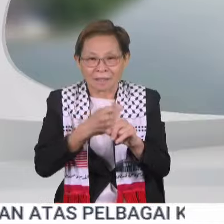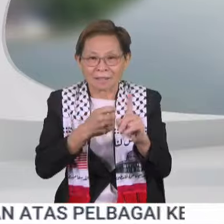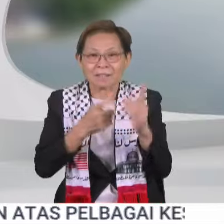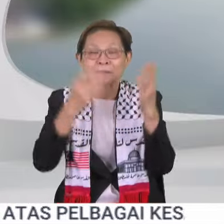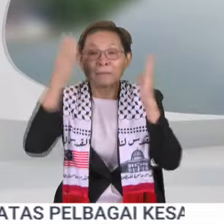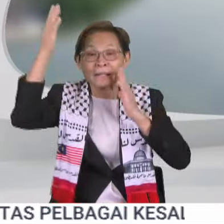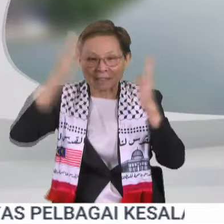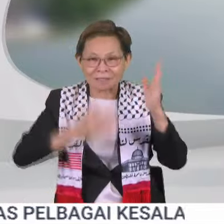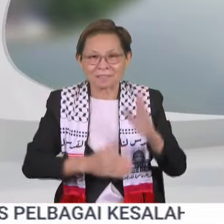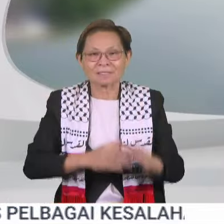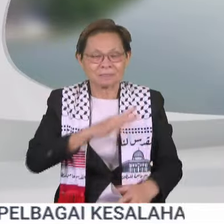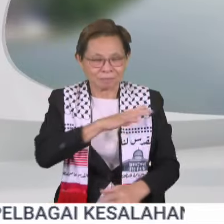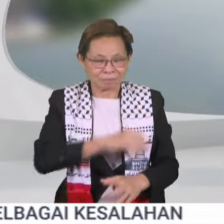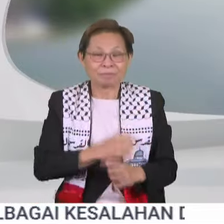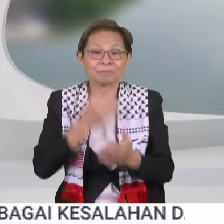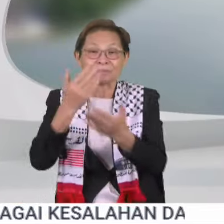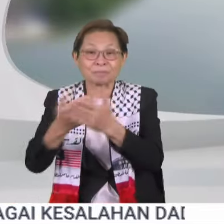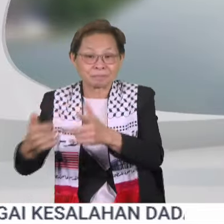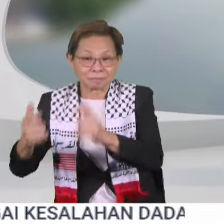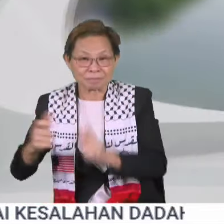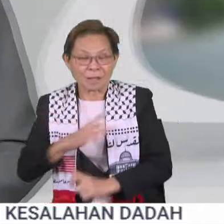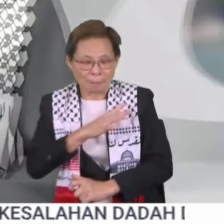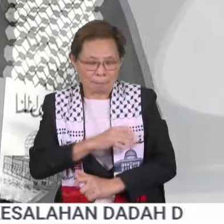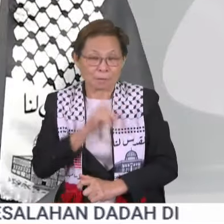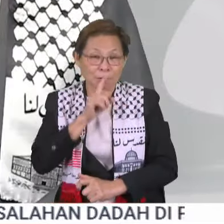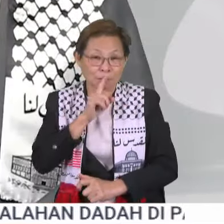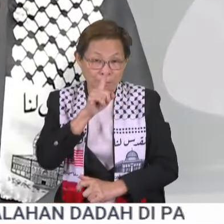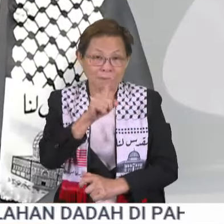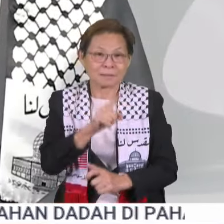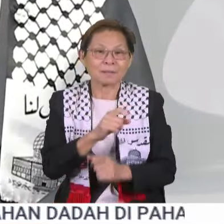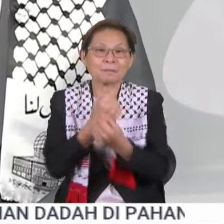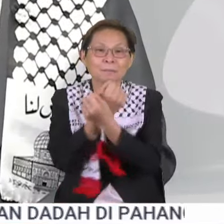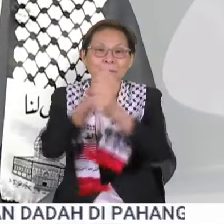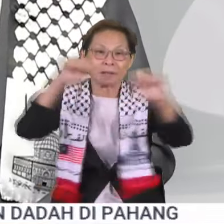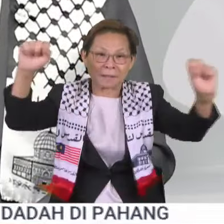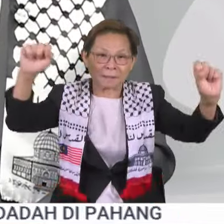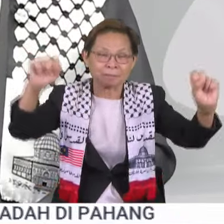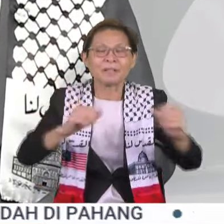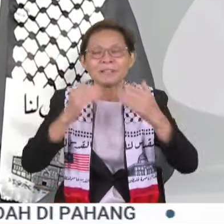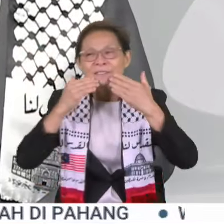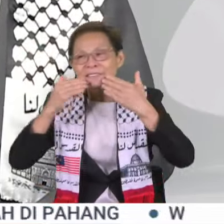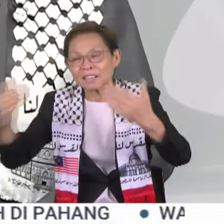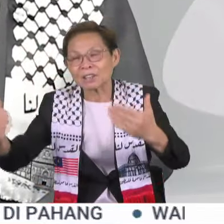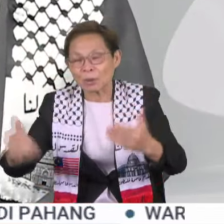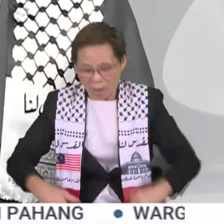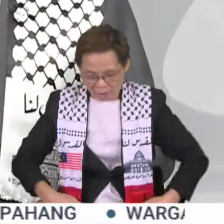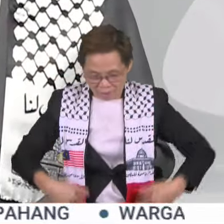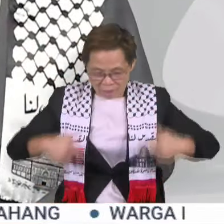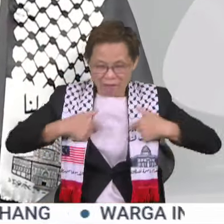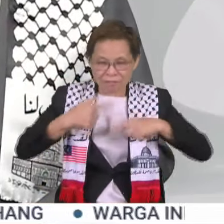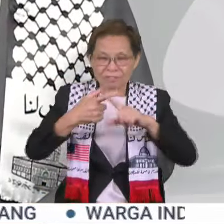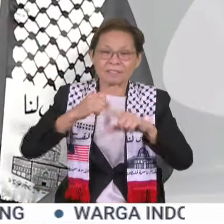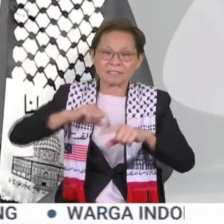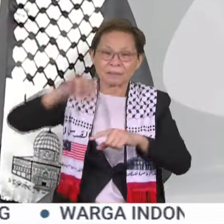segara, Palestin pasti merdeka. Silakan Otto. Terima kasih, siaran langsung dari Sabah.